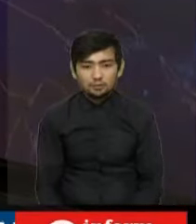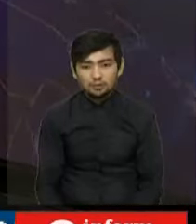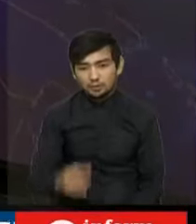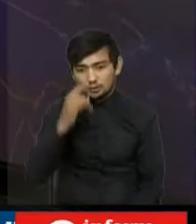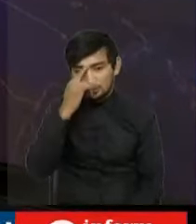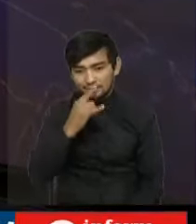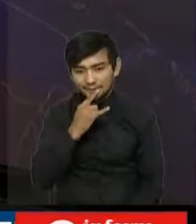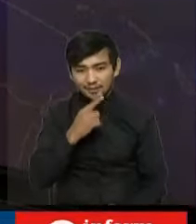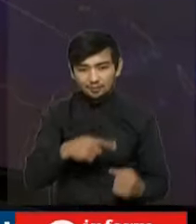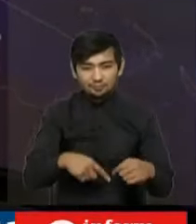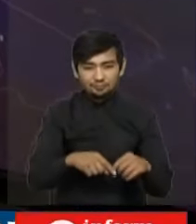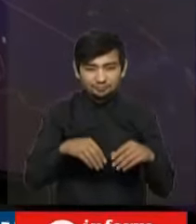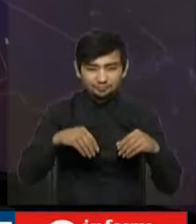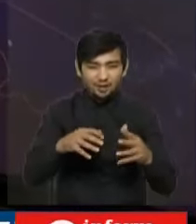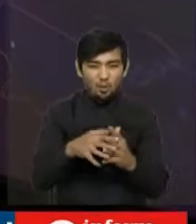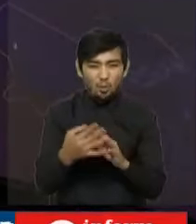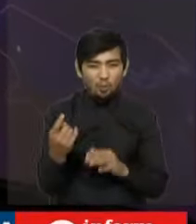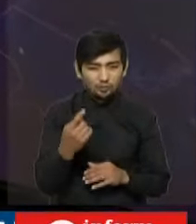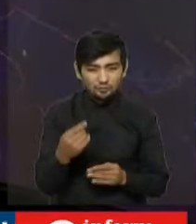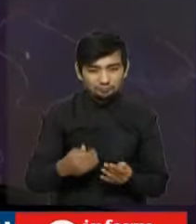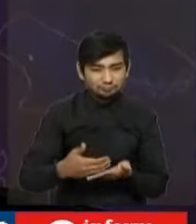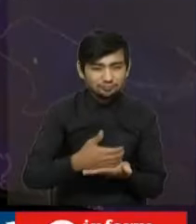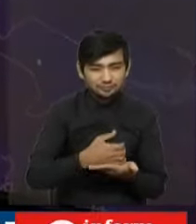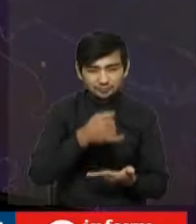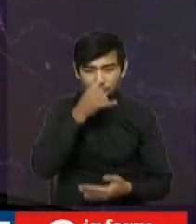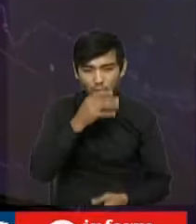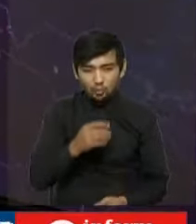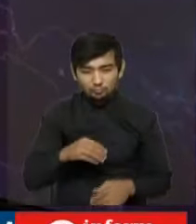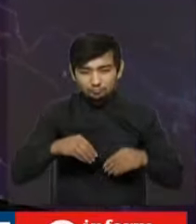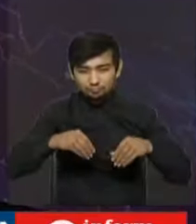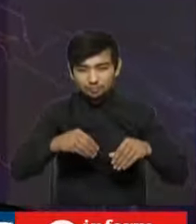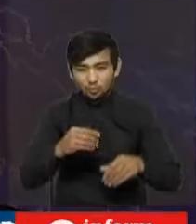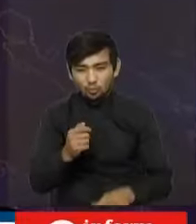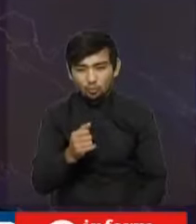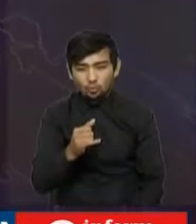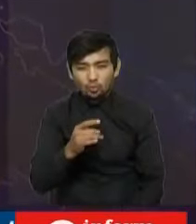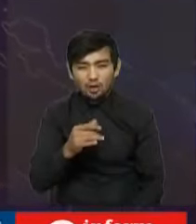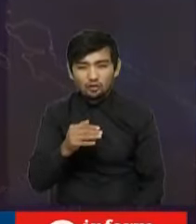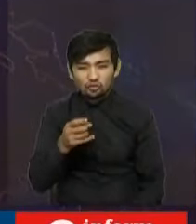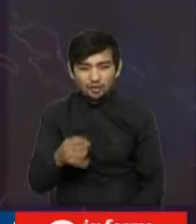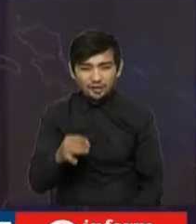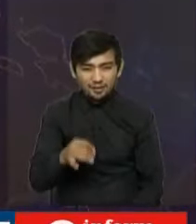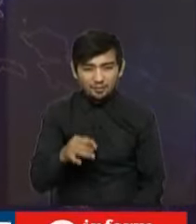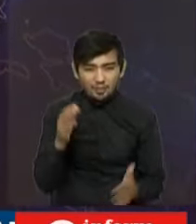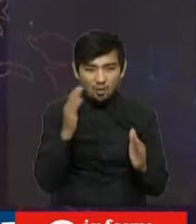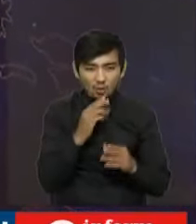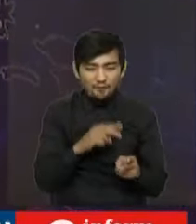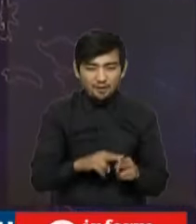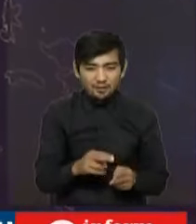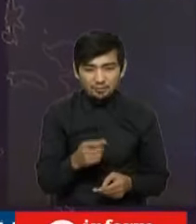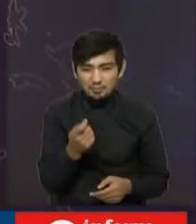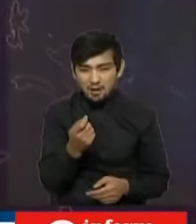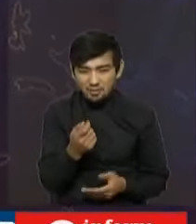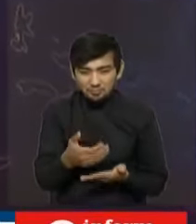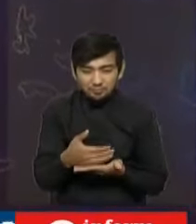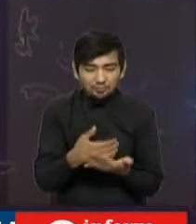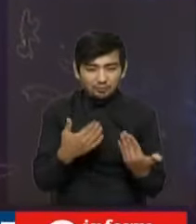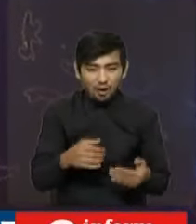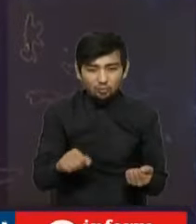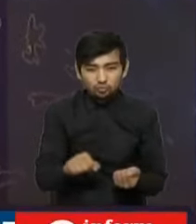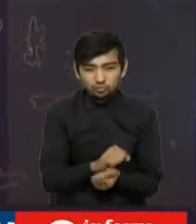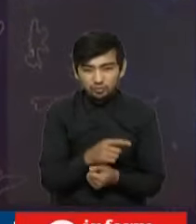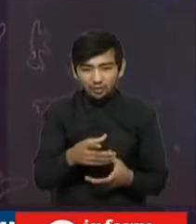Казахстанские аграрии не могут убрать урожай. Из-за непогоды на сегодняшний день убрана лишь малая часть пшеницы. Сушить